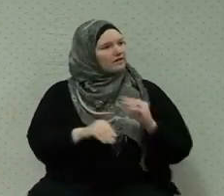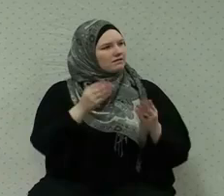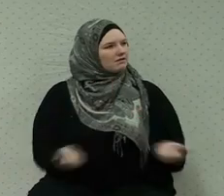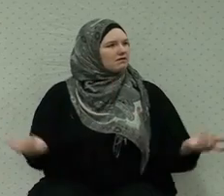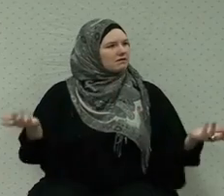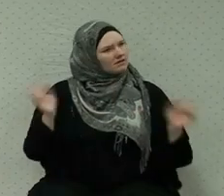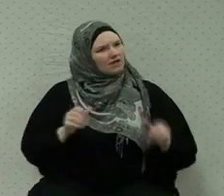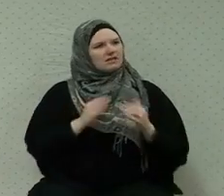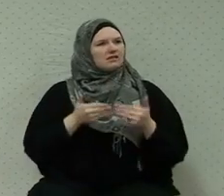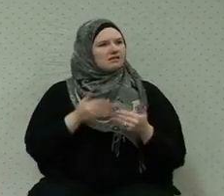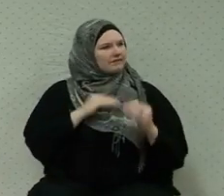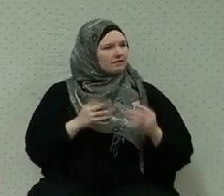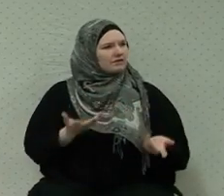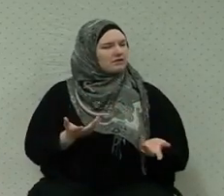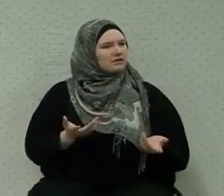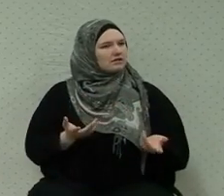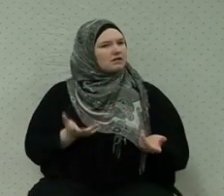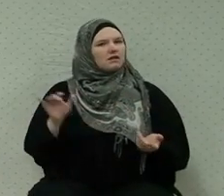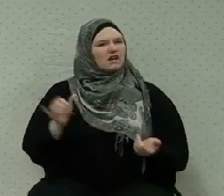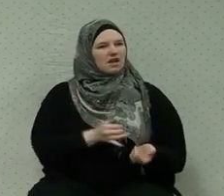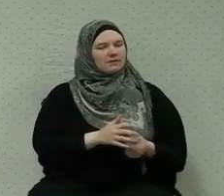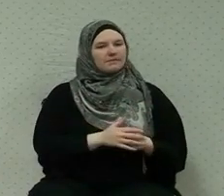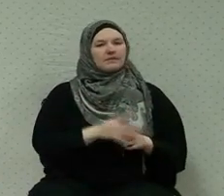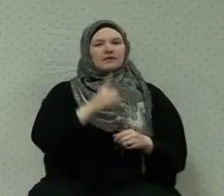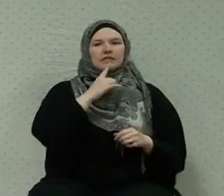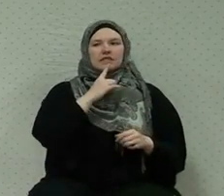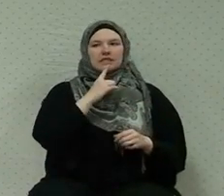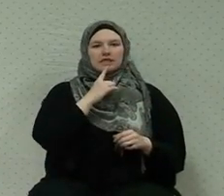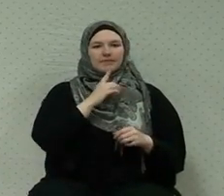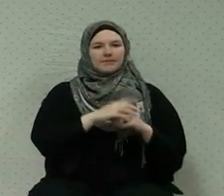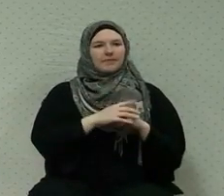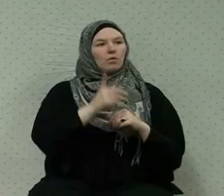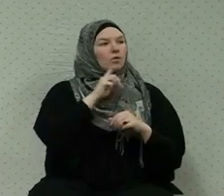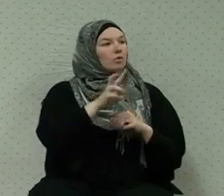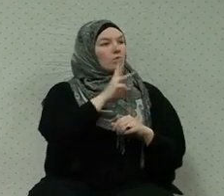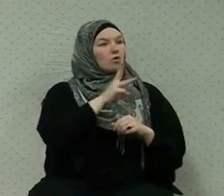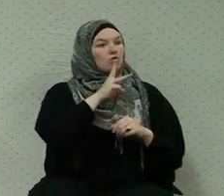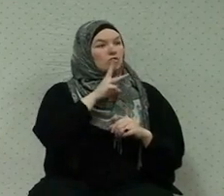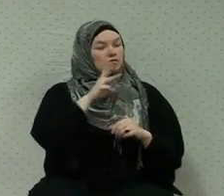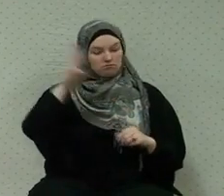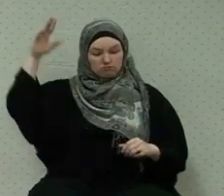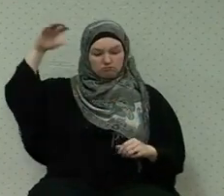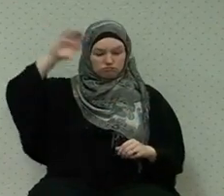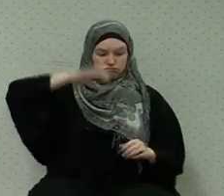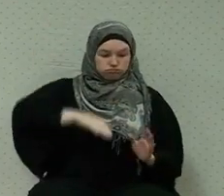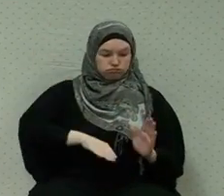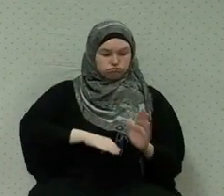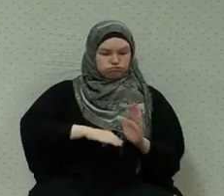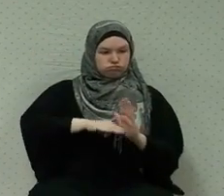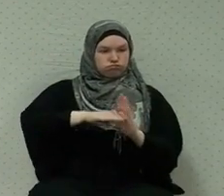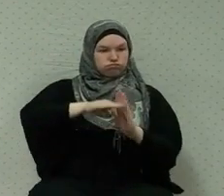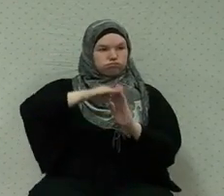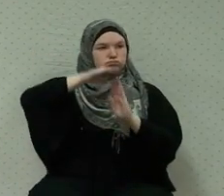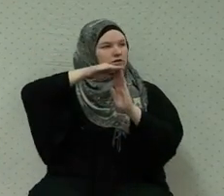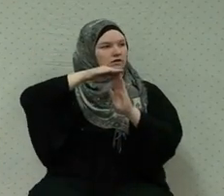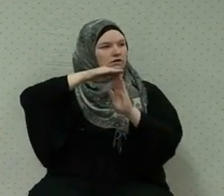يَحْمِلُ الْخَبَثِ, meaning when water reaches a certain volume, it does not carry